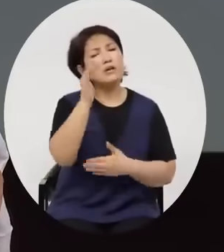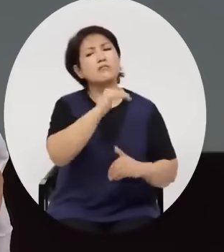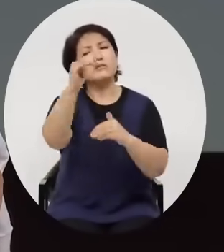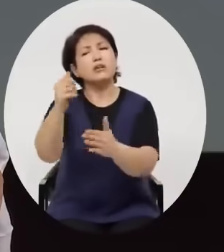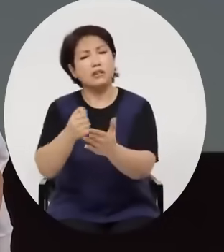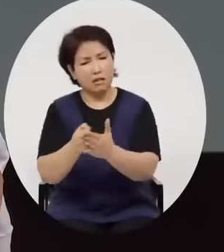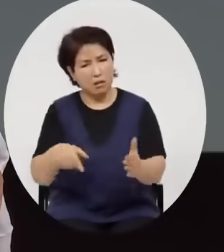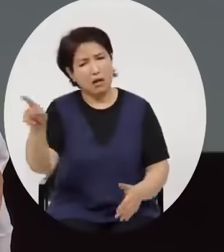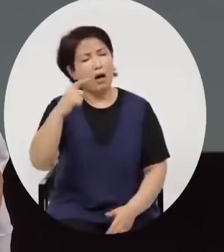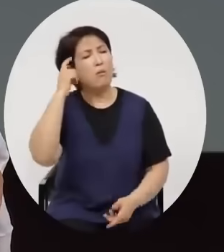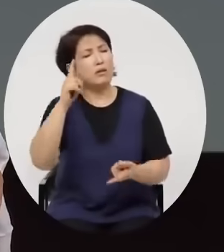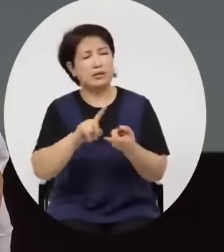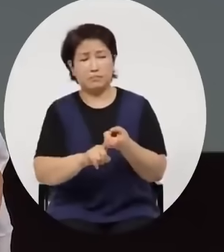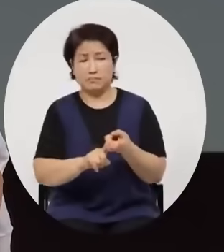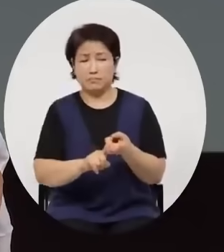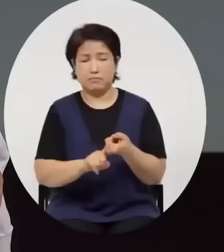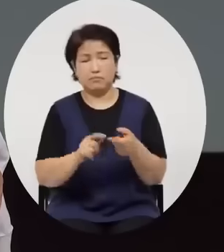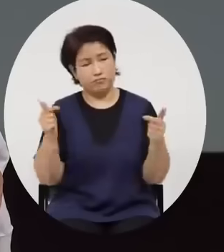거다.